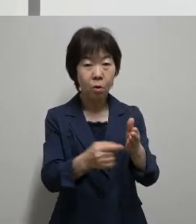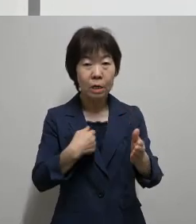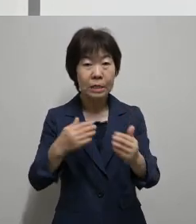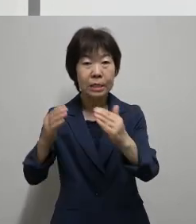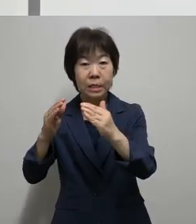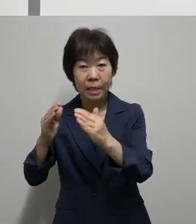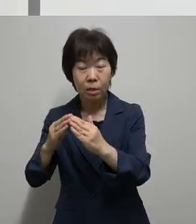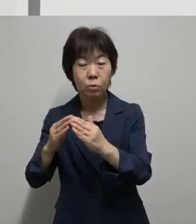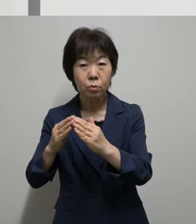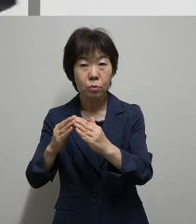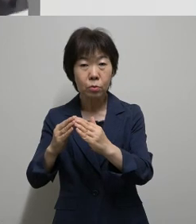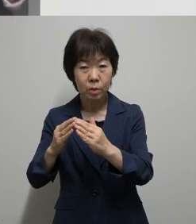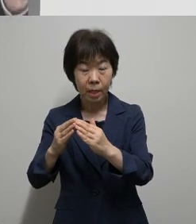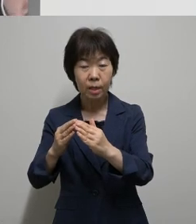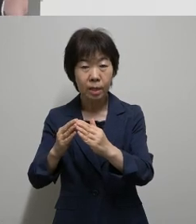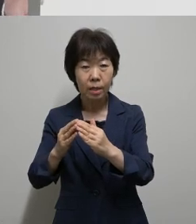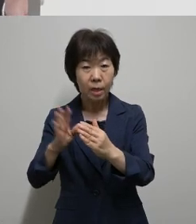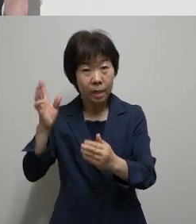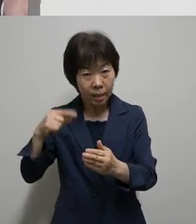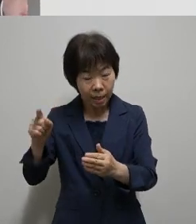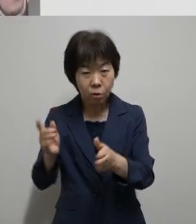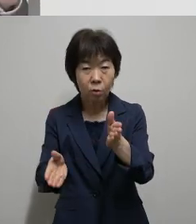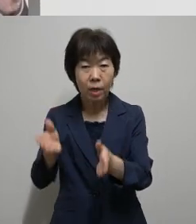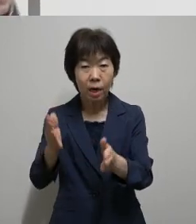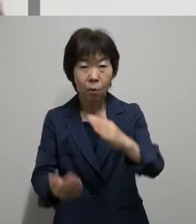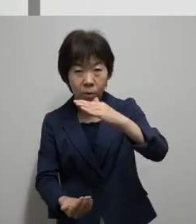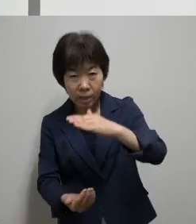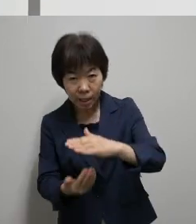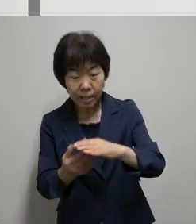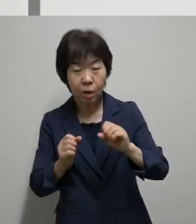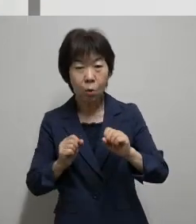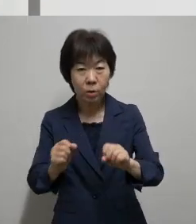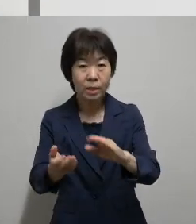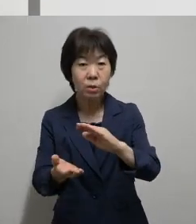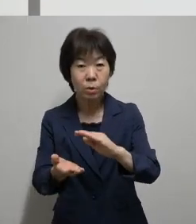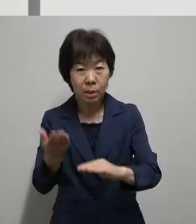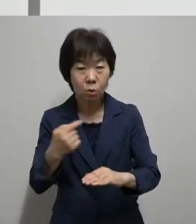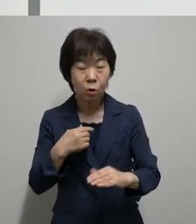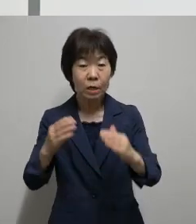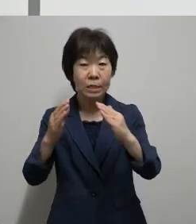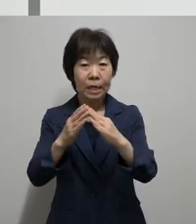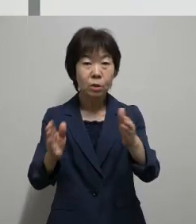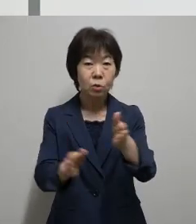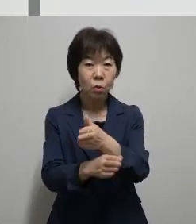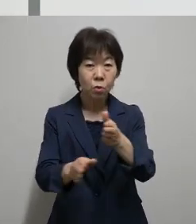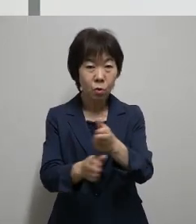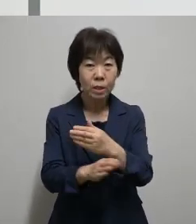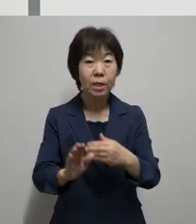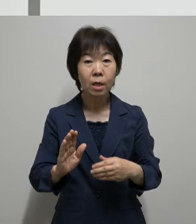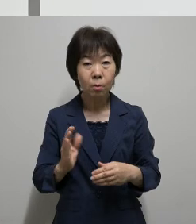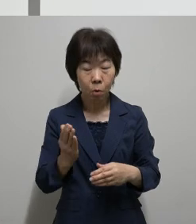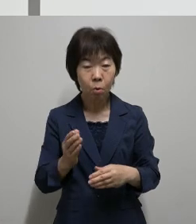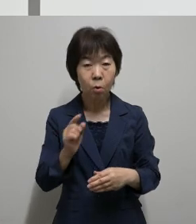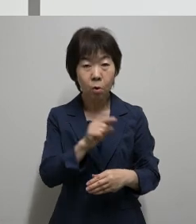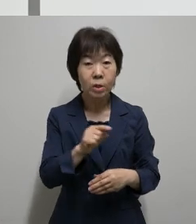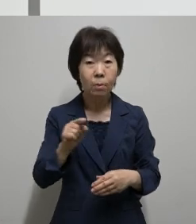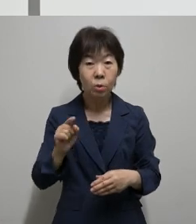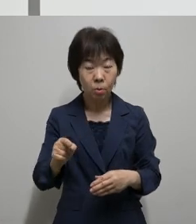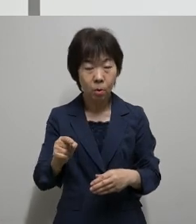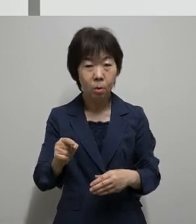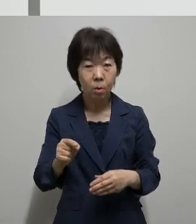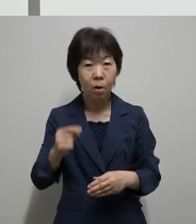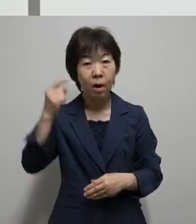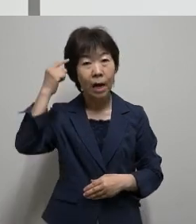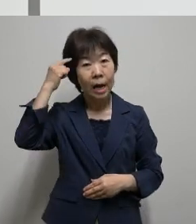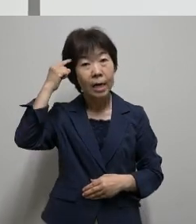いは自宅でもちろん県としてのケアを最大限した上での自宅療養ということでありますがそういったもの